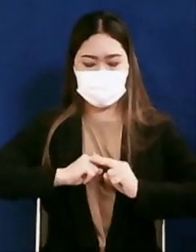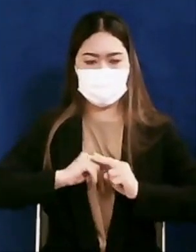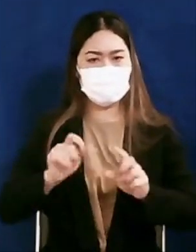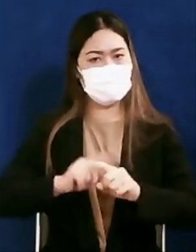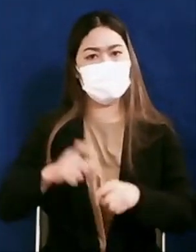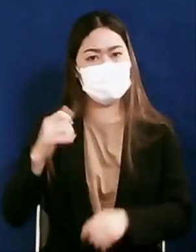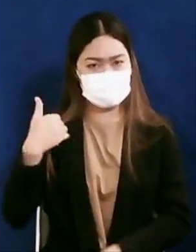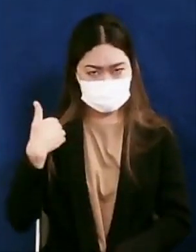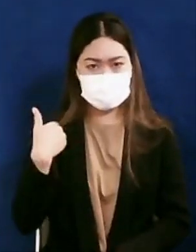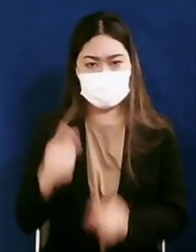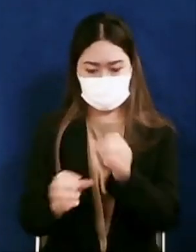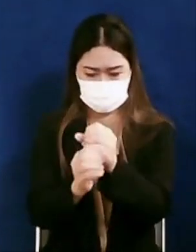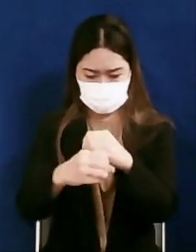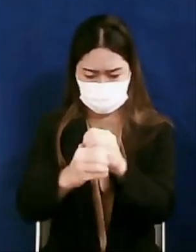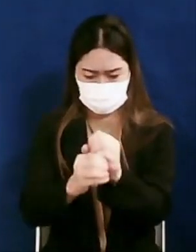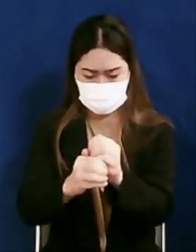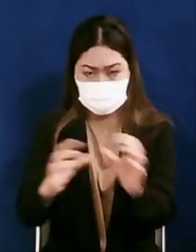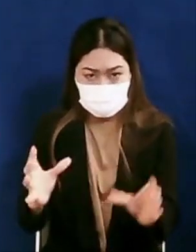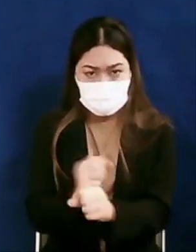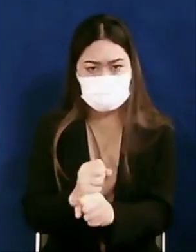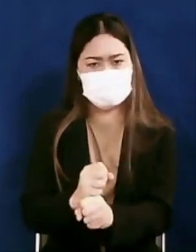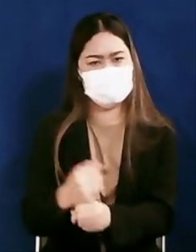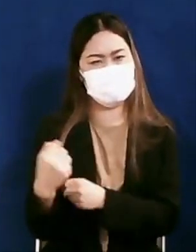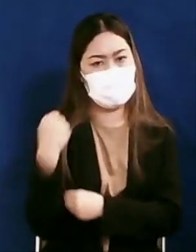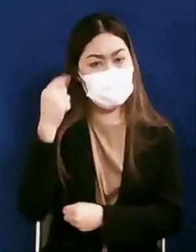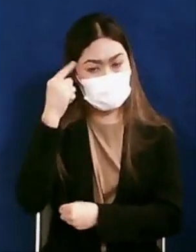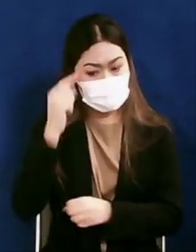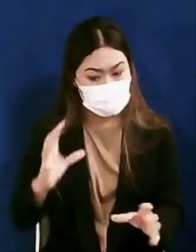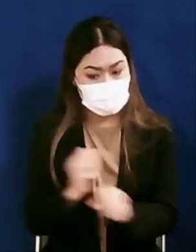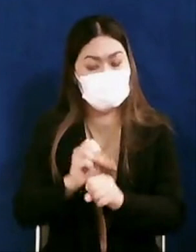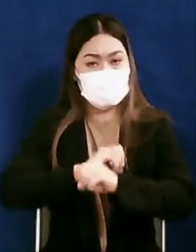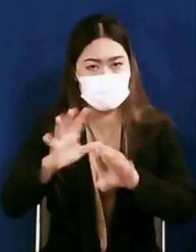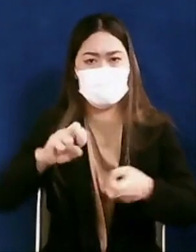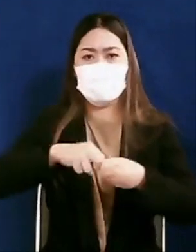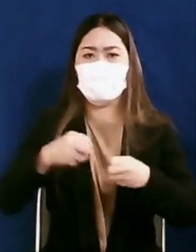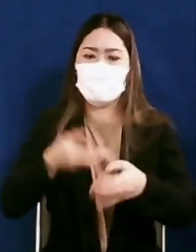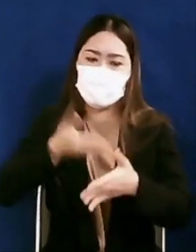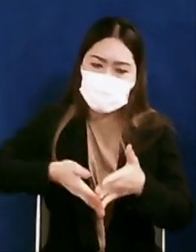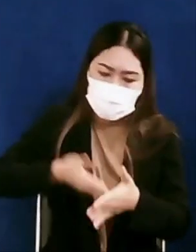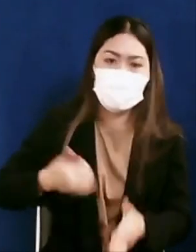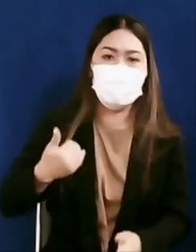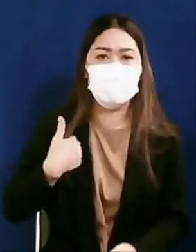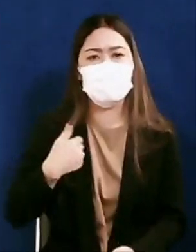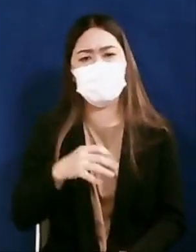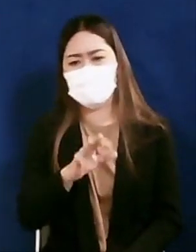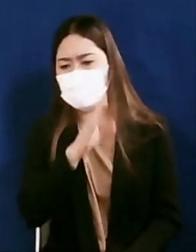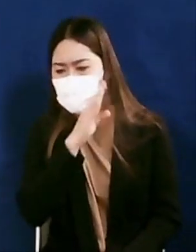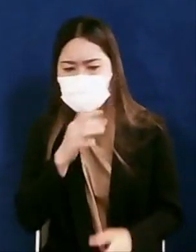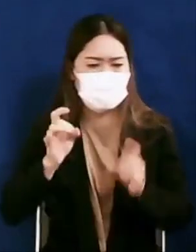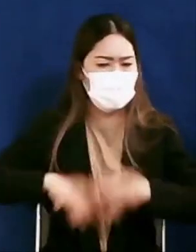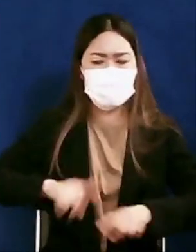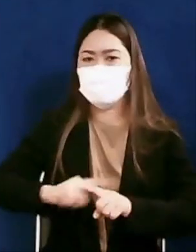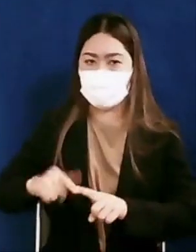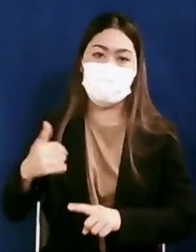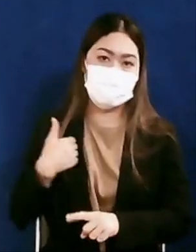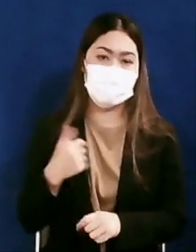ตรวจด้วยเครื่องเพื่อจะให้เกิดความแม่นยำนะครับจะได้ลดปัญหาเรื่องฟอลส์เนกาทีฟฟอลส์โพซิทีฟอะไรออกไป